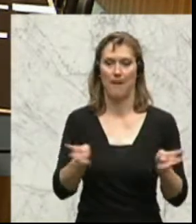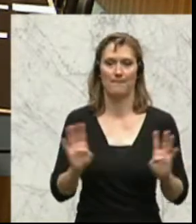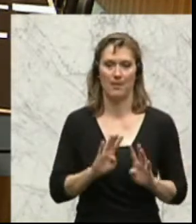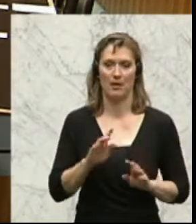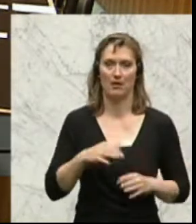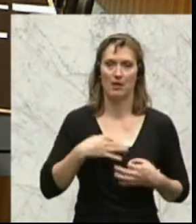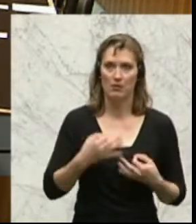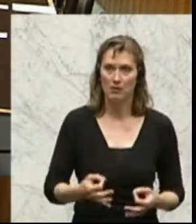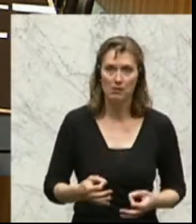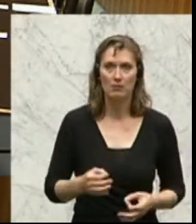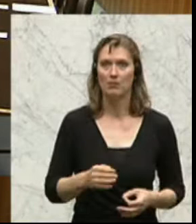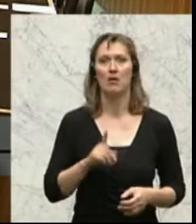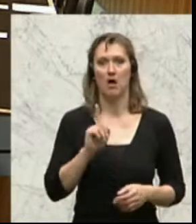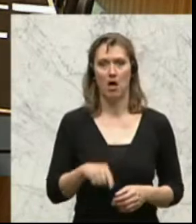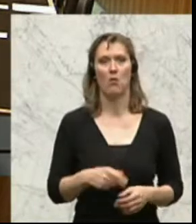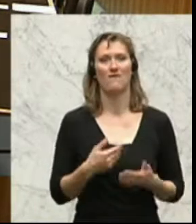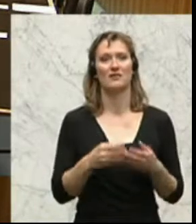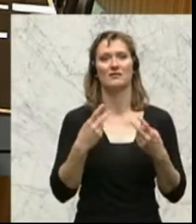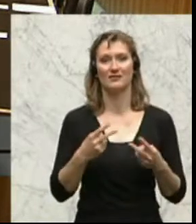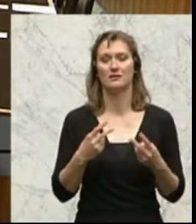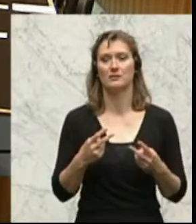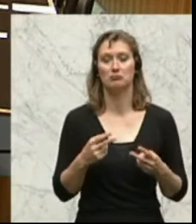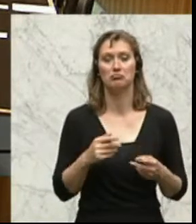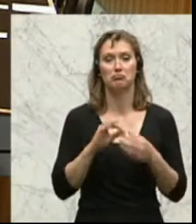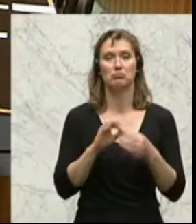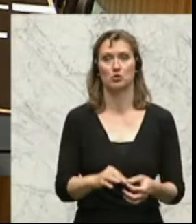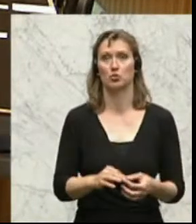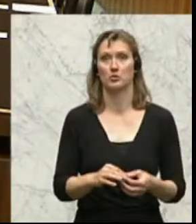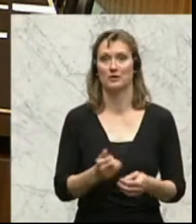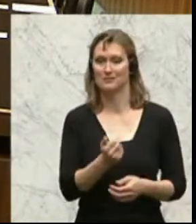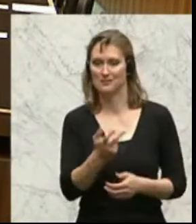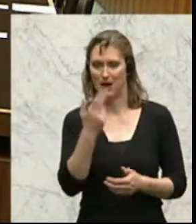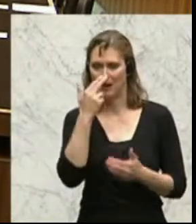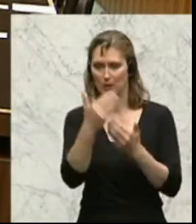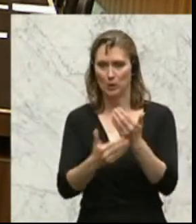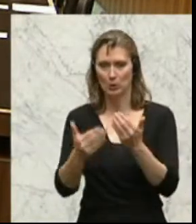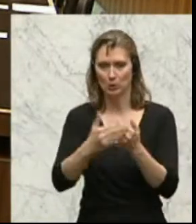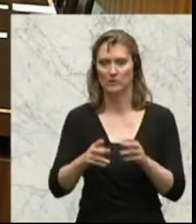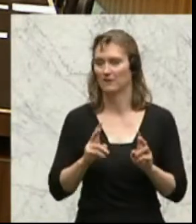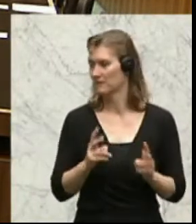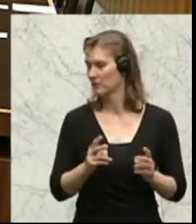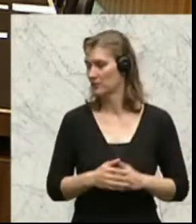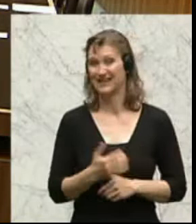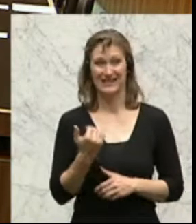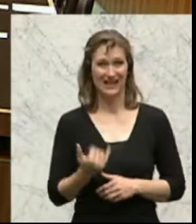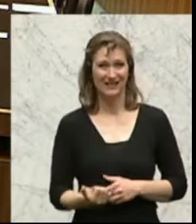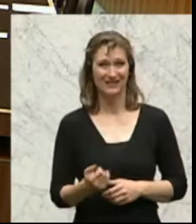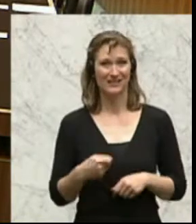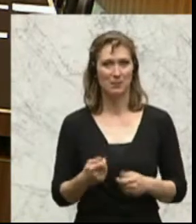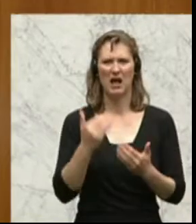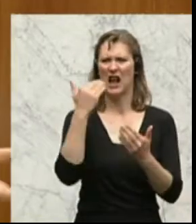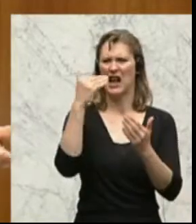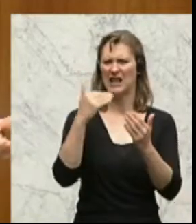auch entsprechend relevant sind, wenn man die Zahlen dahinter sieht. Es gibt daher derzeit keine sogenannte Liste von